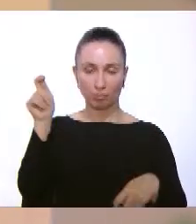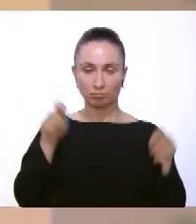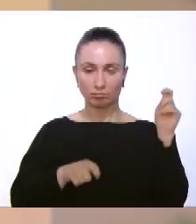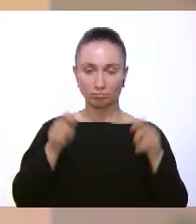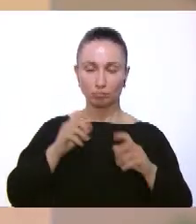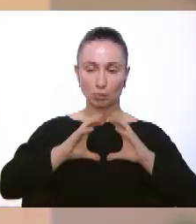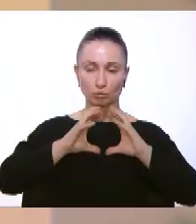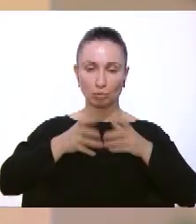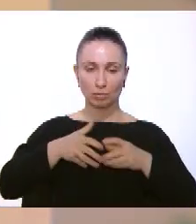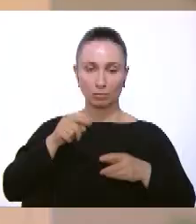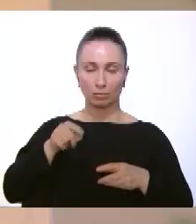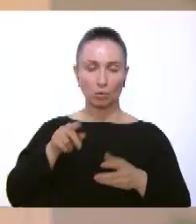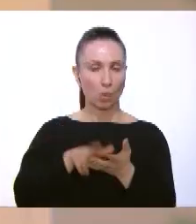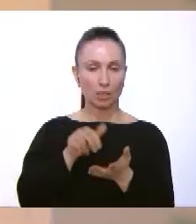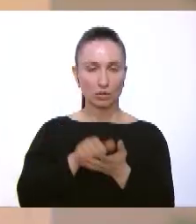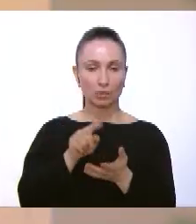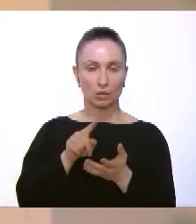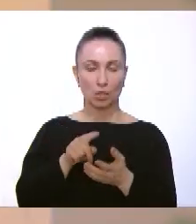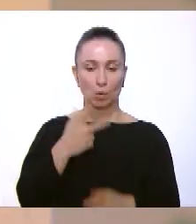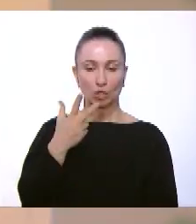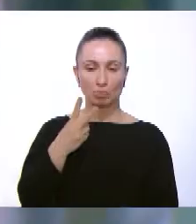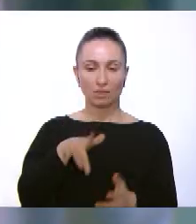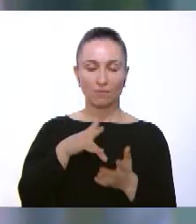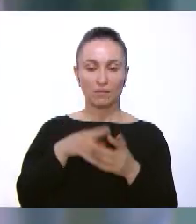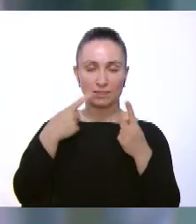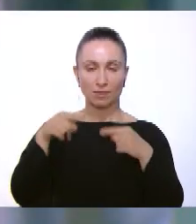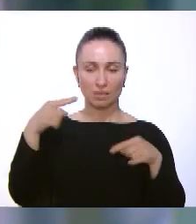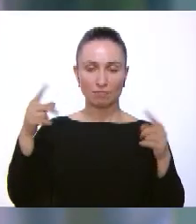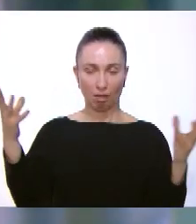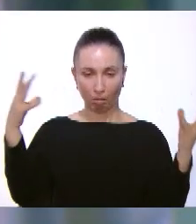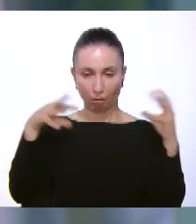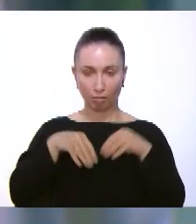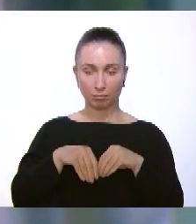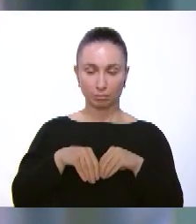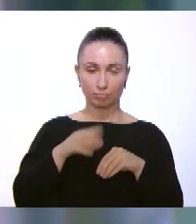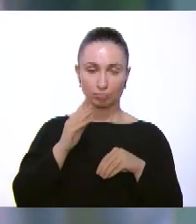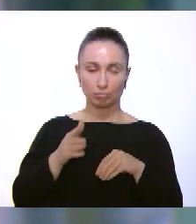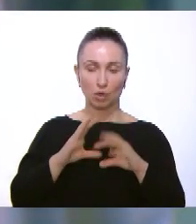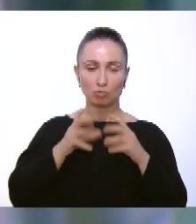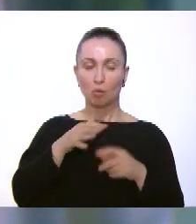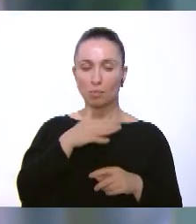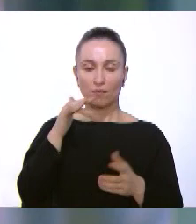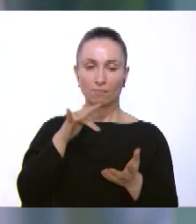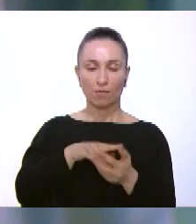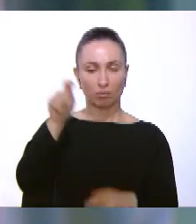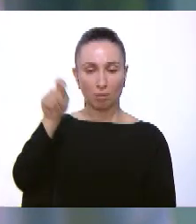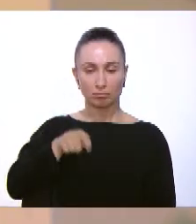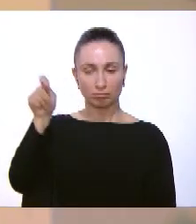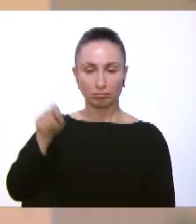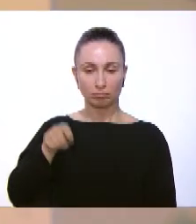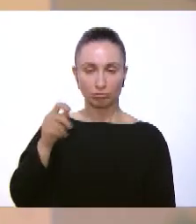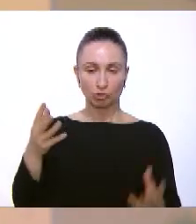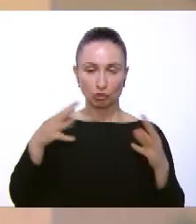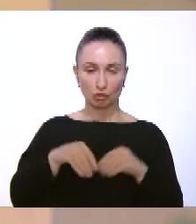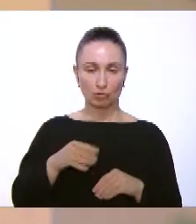მსოფლიოს 32 უკაცრავად სხვადასხვა ინსტიტუცია გახლავთ წარმოდგენილი და მსოფლიოს მრავალი ქვეყნიდან